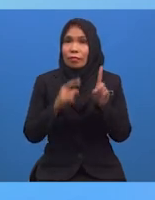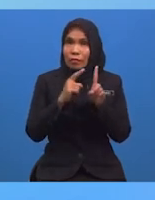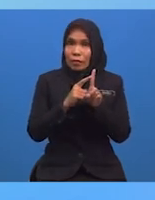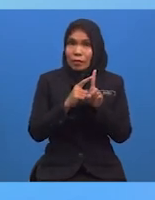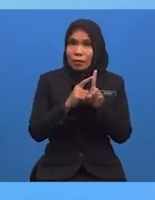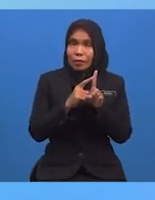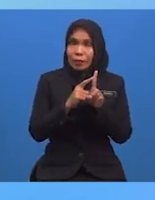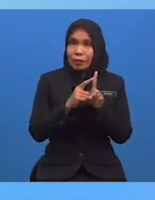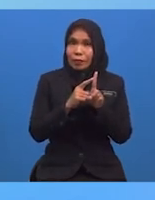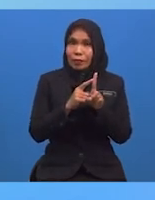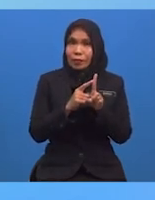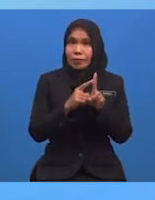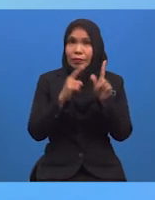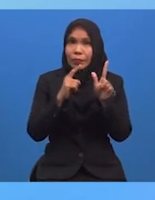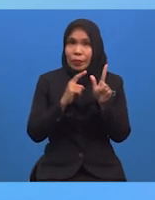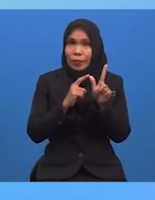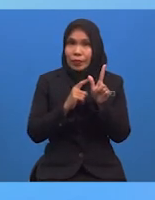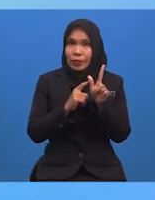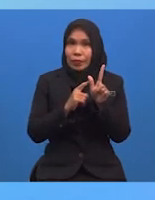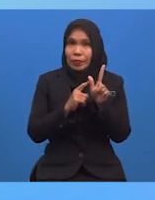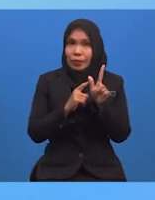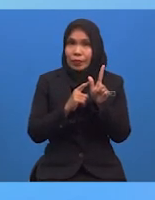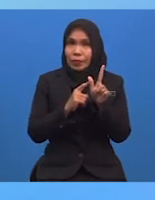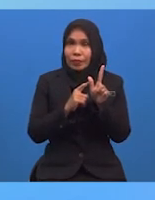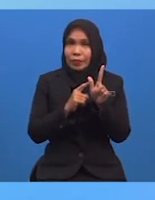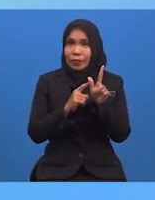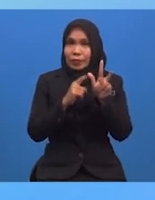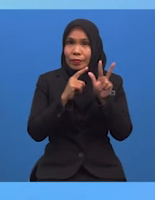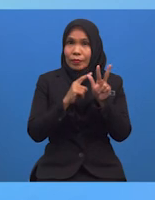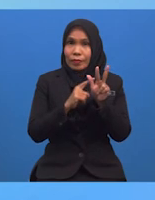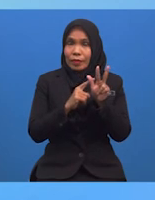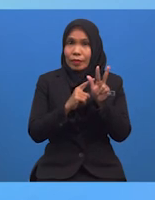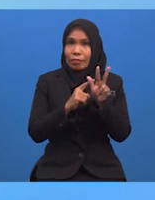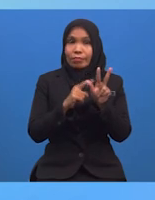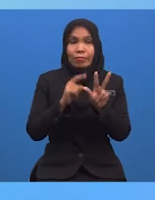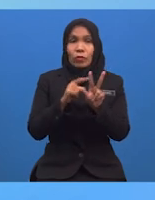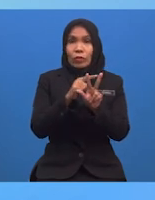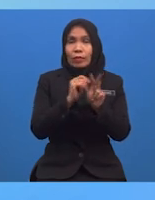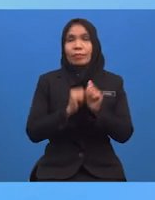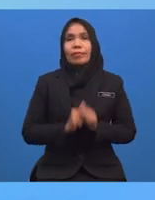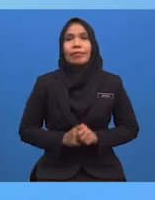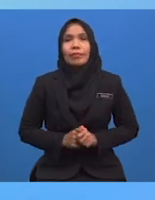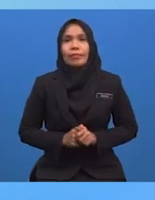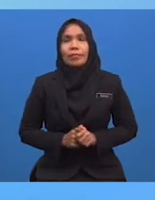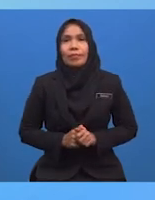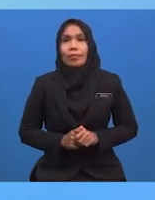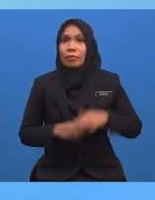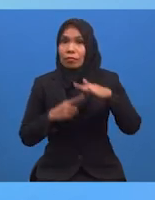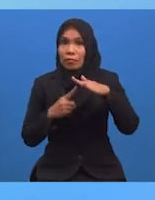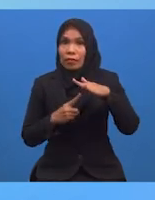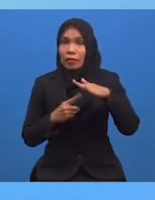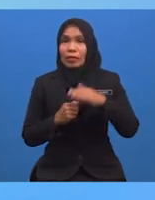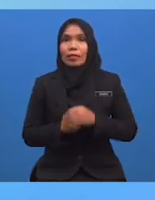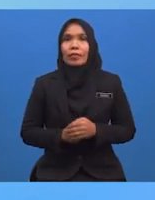tarikan permintaan, inflasi tolakan kos dan inflasi diimport. Oleh itu, dasar